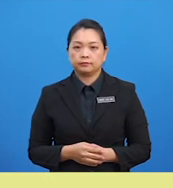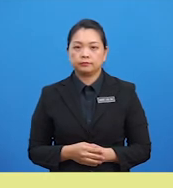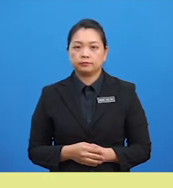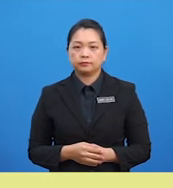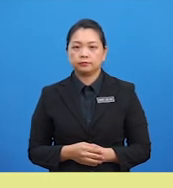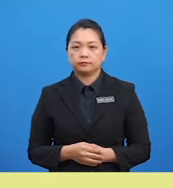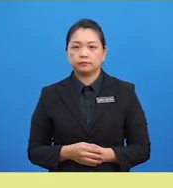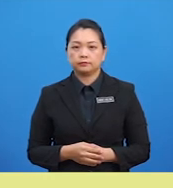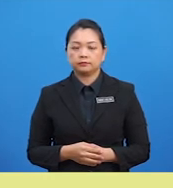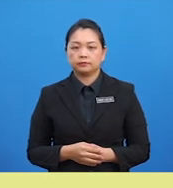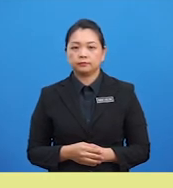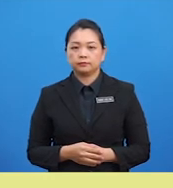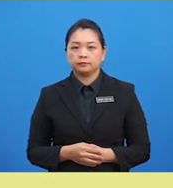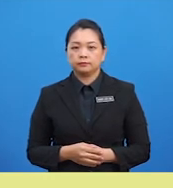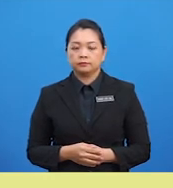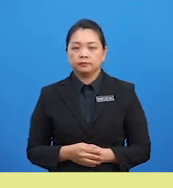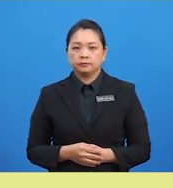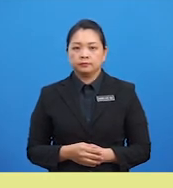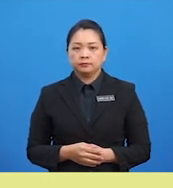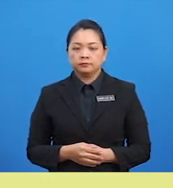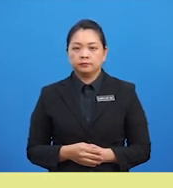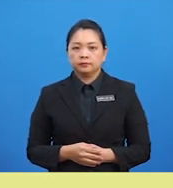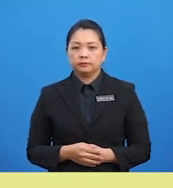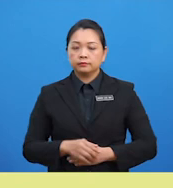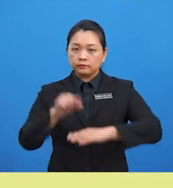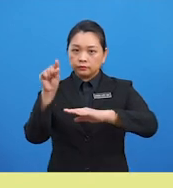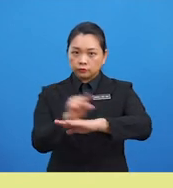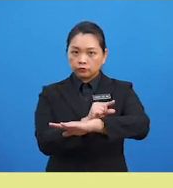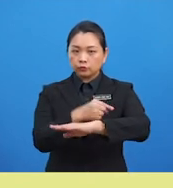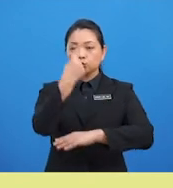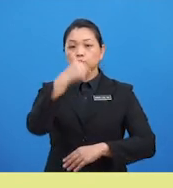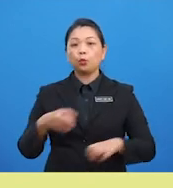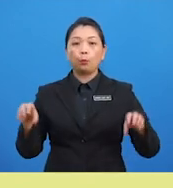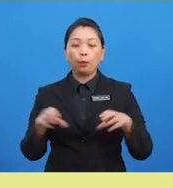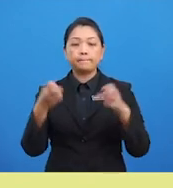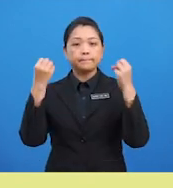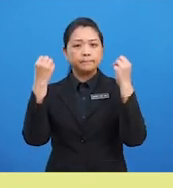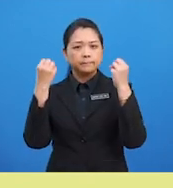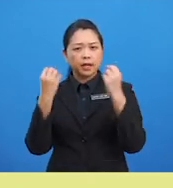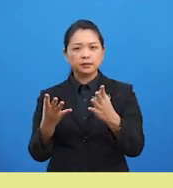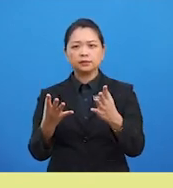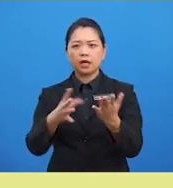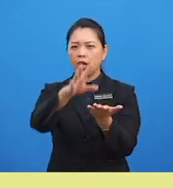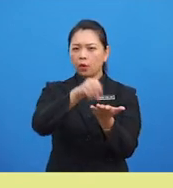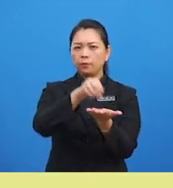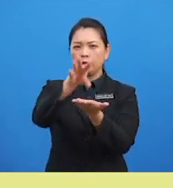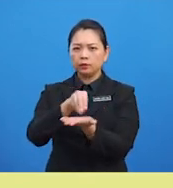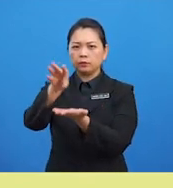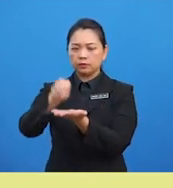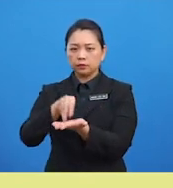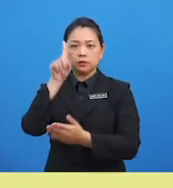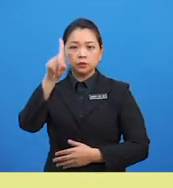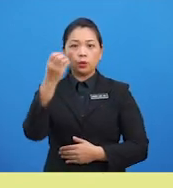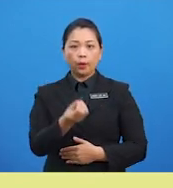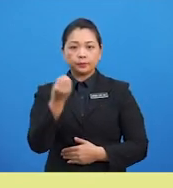Array digunakan untuk membuat banyak salinan suatu objek, dan salinan